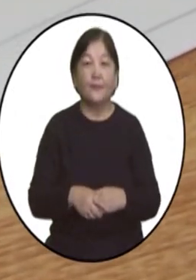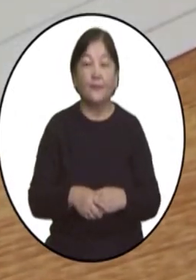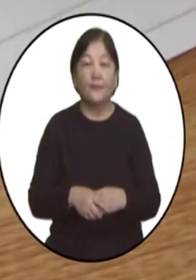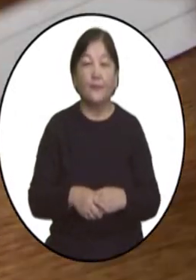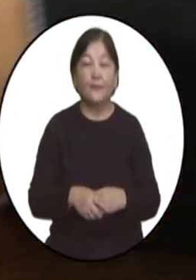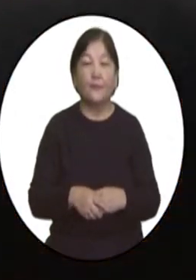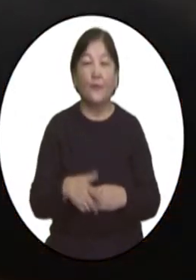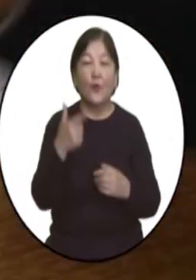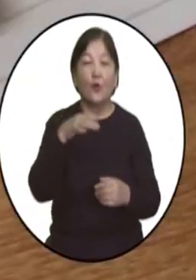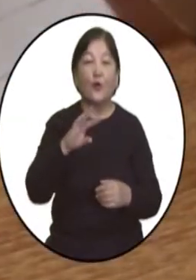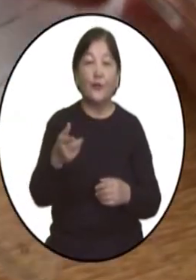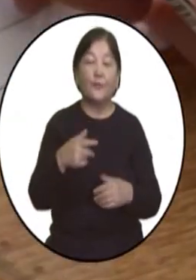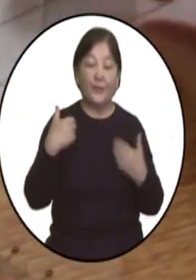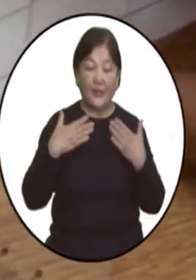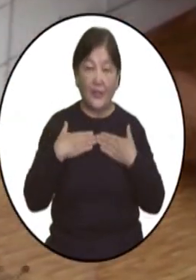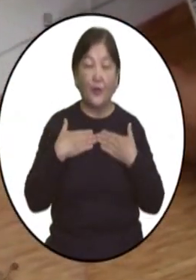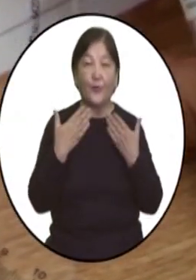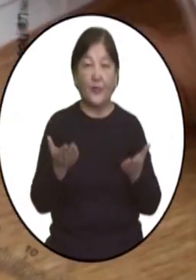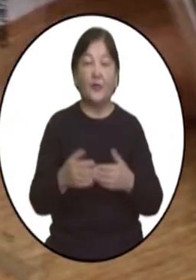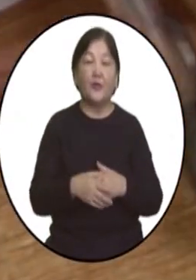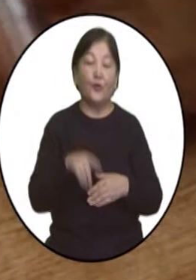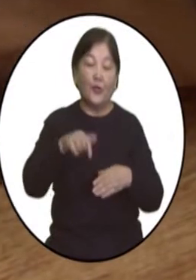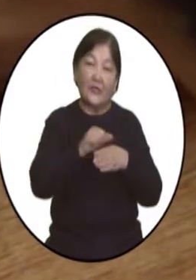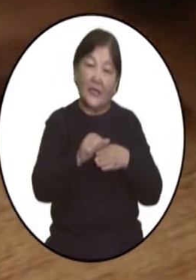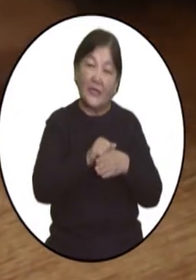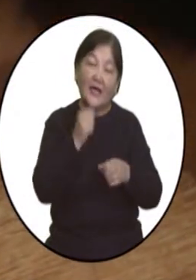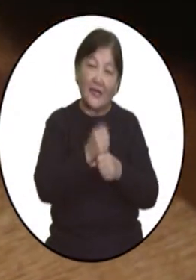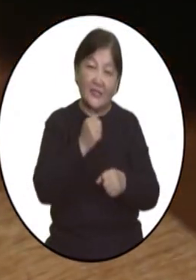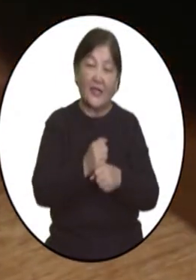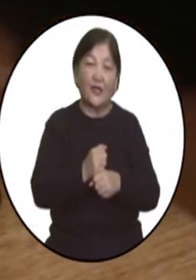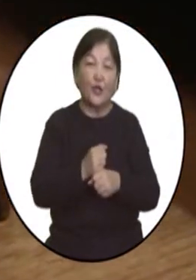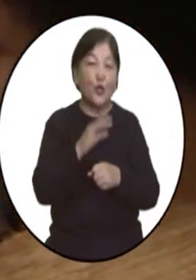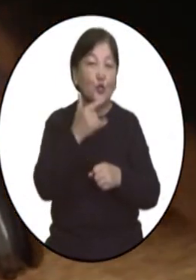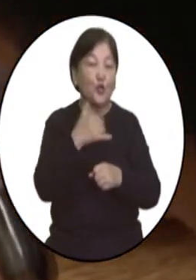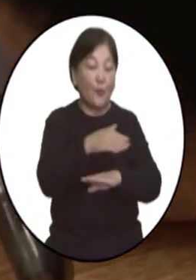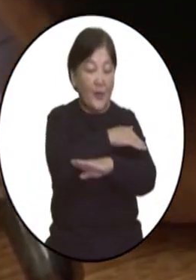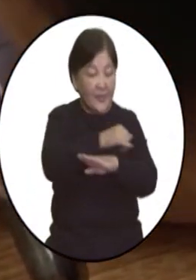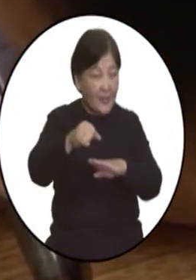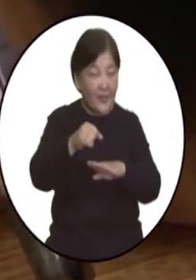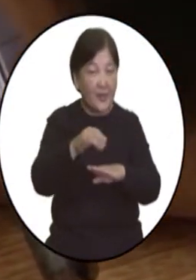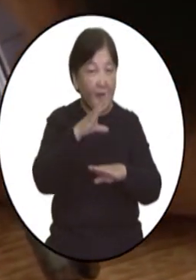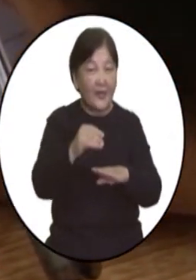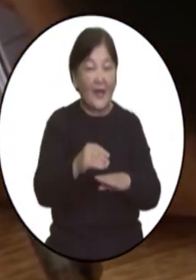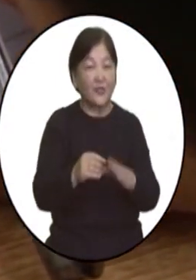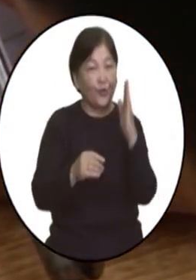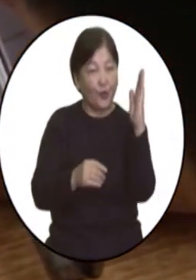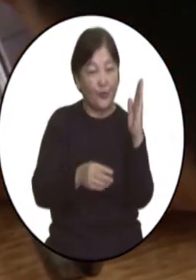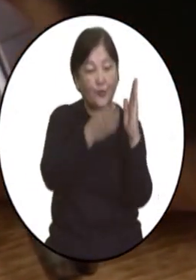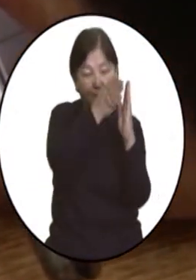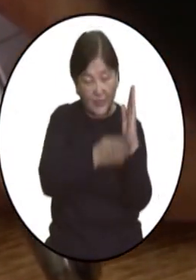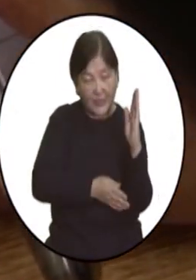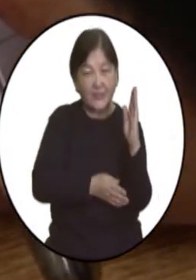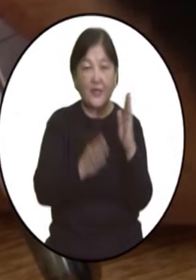За хамгийн гол нь бидний өнөөдрийн энэ дадлага ажлаар шугамыг хэрхэн өөр хооронд нь